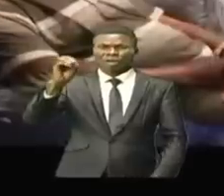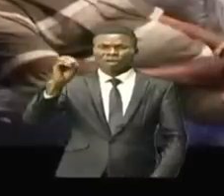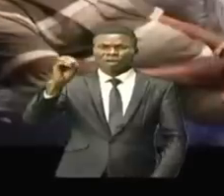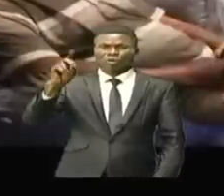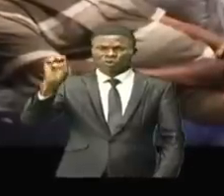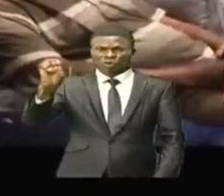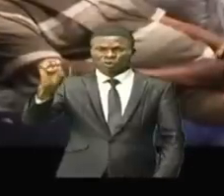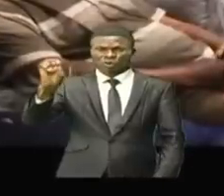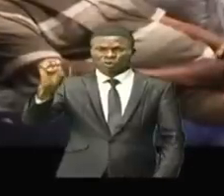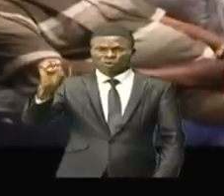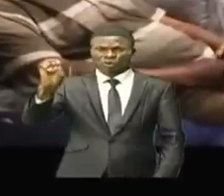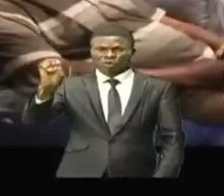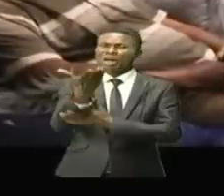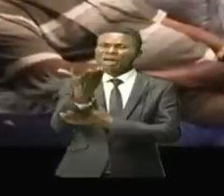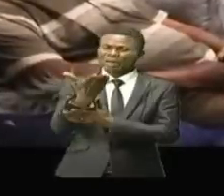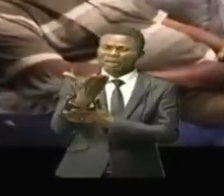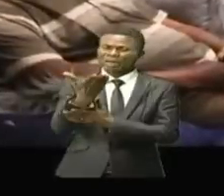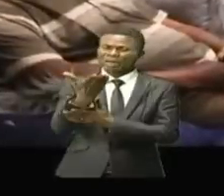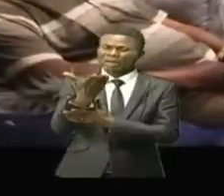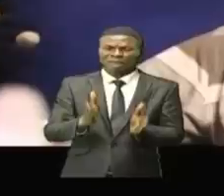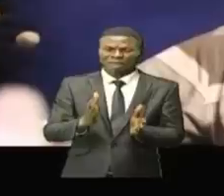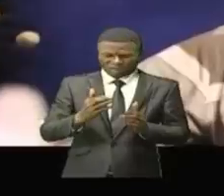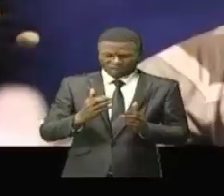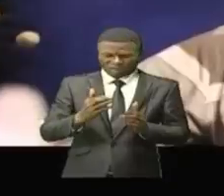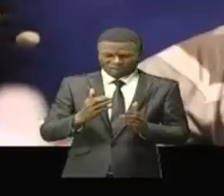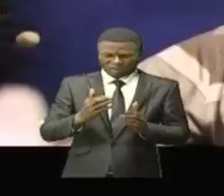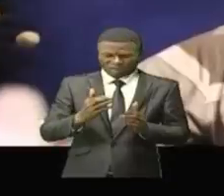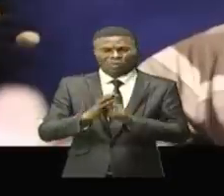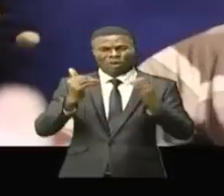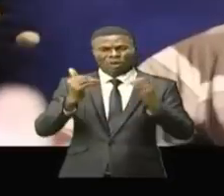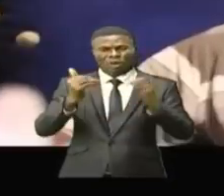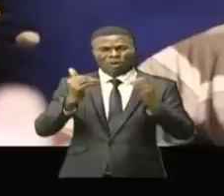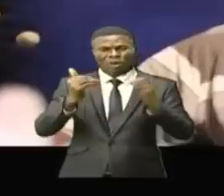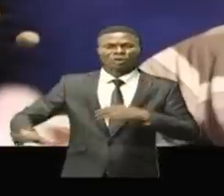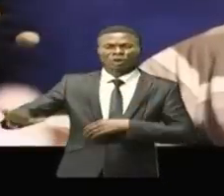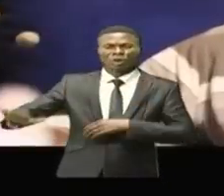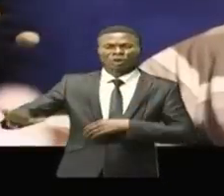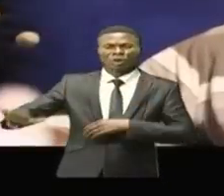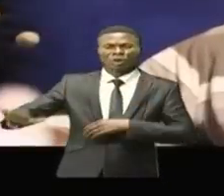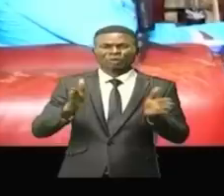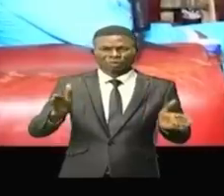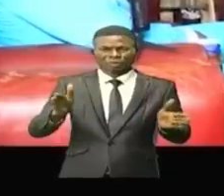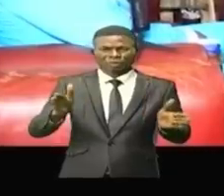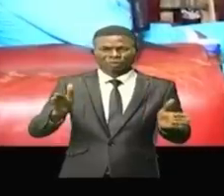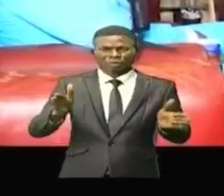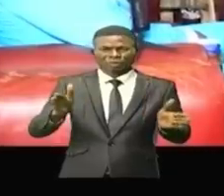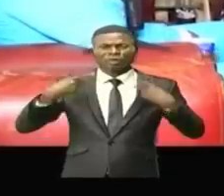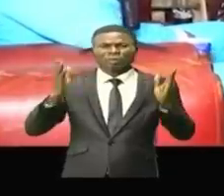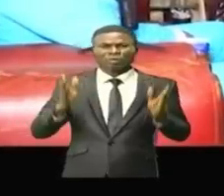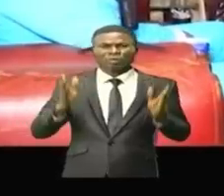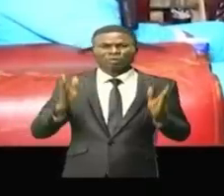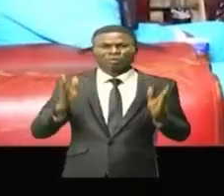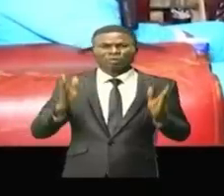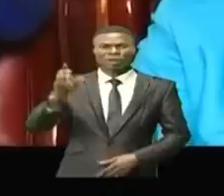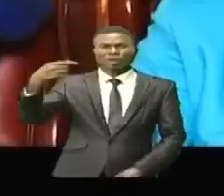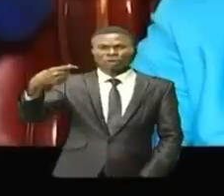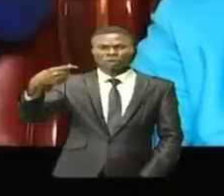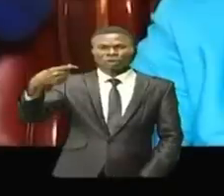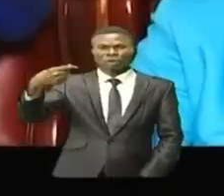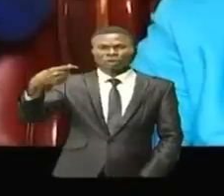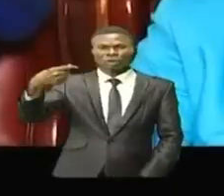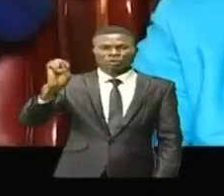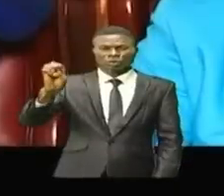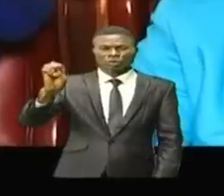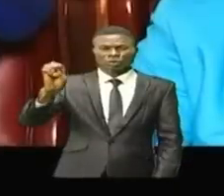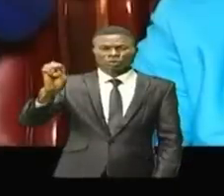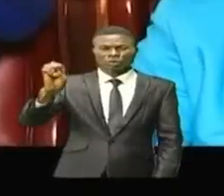à continuer à œuvrer pour que la paix soit restaurée sur toute l'étendue du territoire national. Le pasteur Godin Poissé dit l'homme le plus heureux de